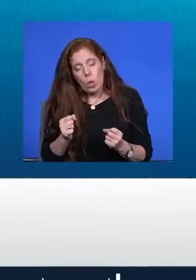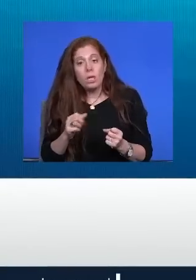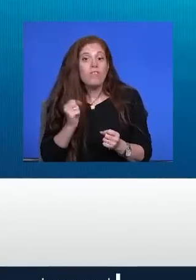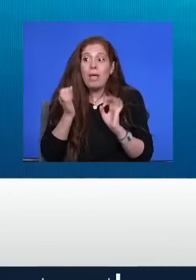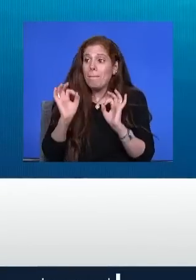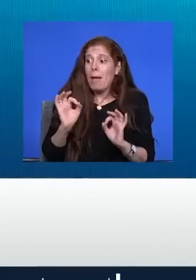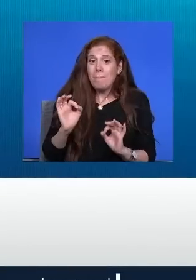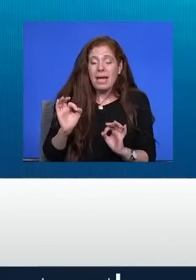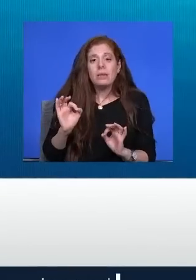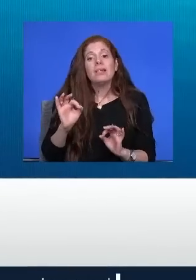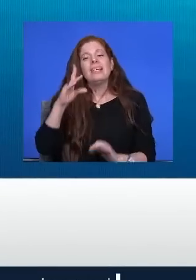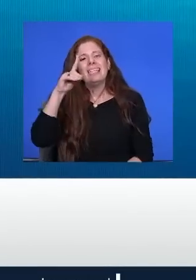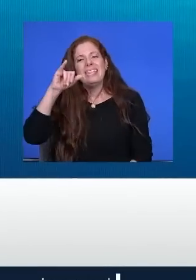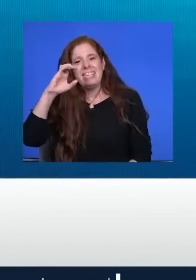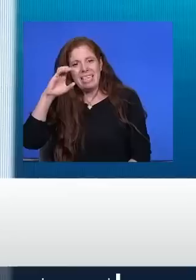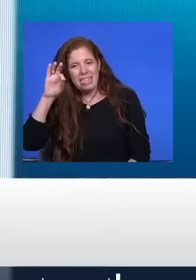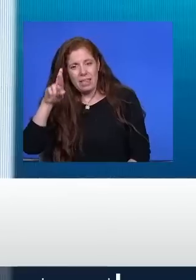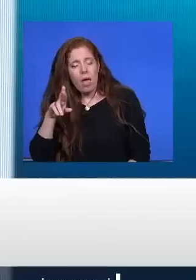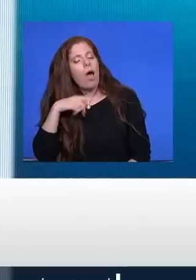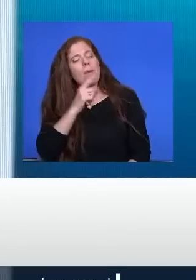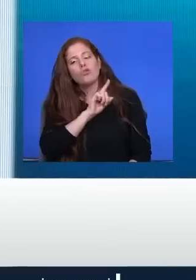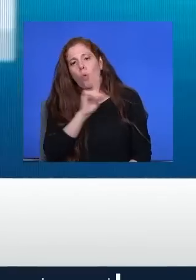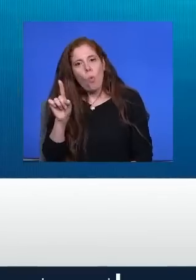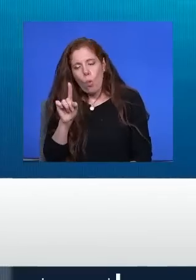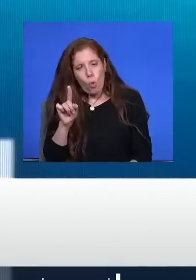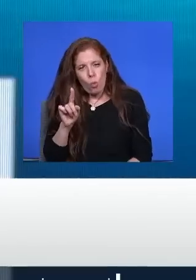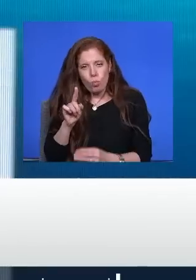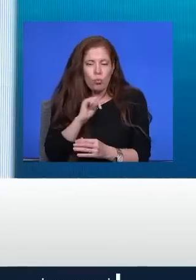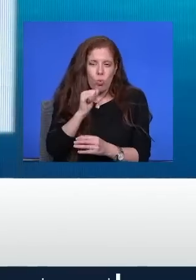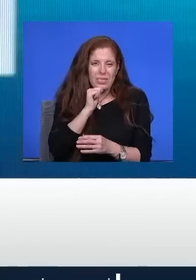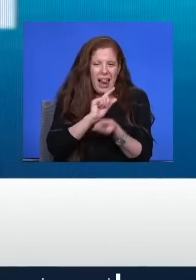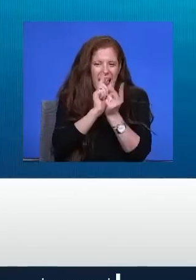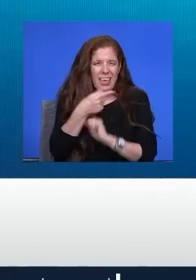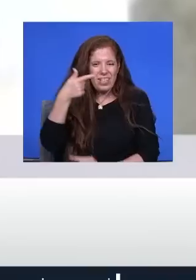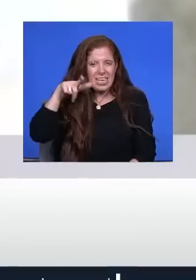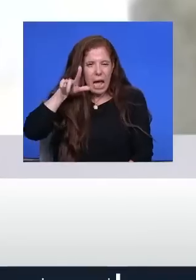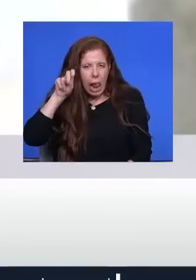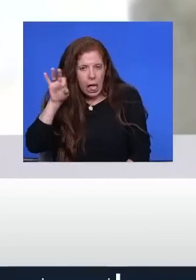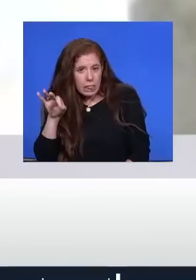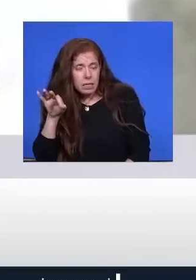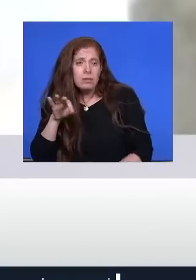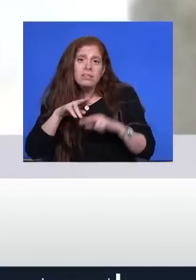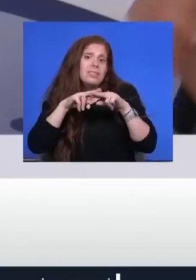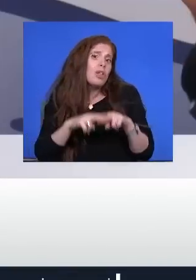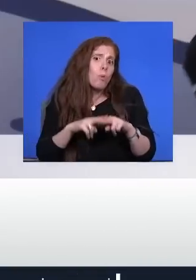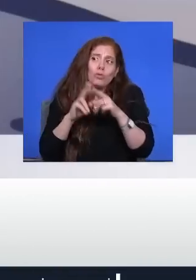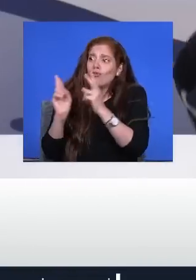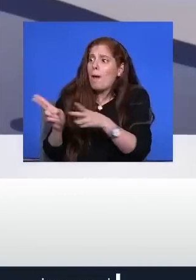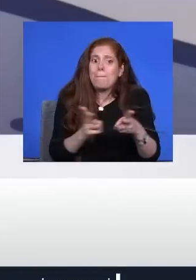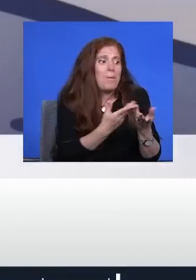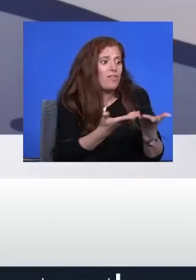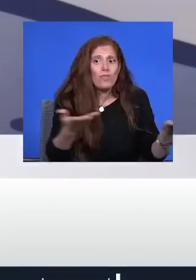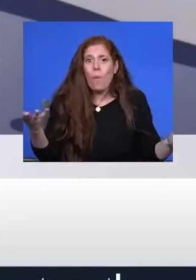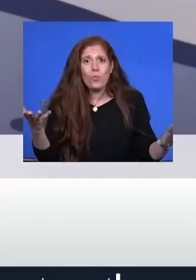ברקת, אם באמת דיכטר נתן שלילי לראש הממשלה להצעה להחליף את גלנט, זה לא משאיר בפני נתניהו הרבה אפשרויות של